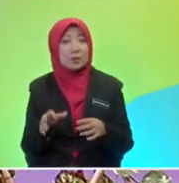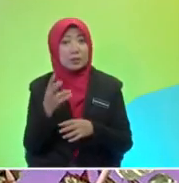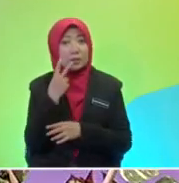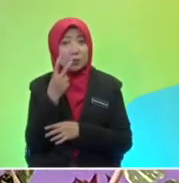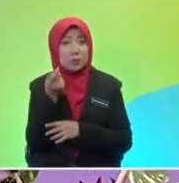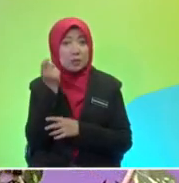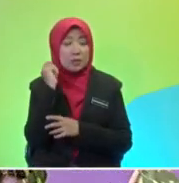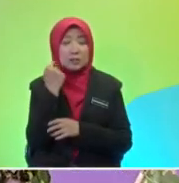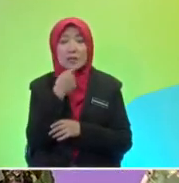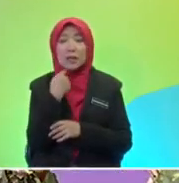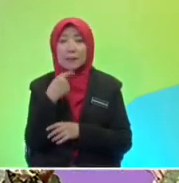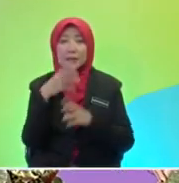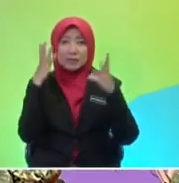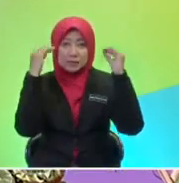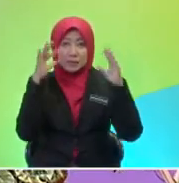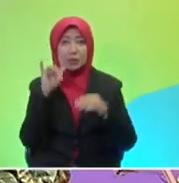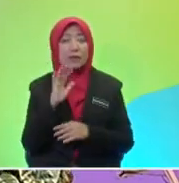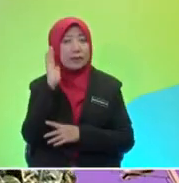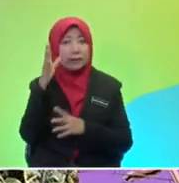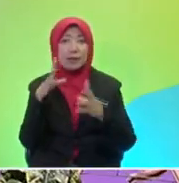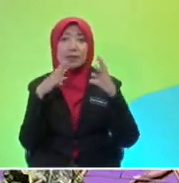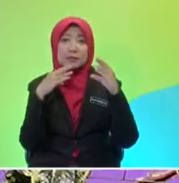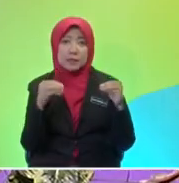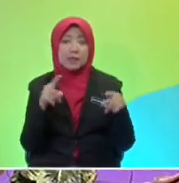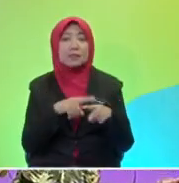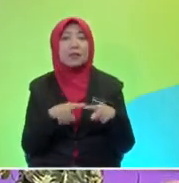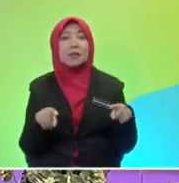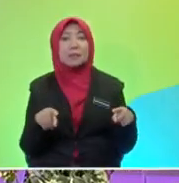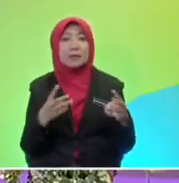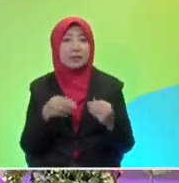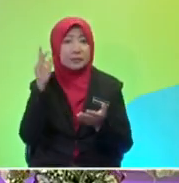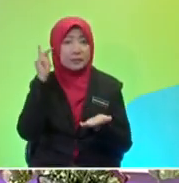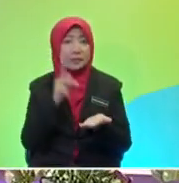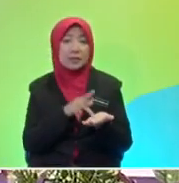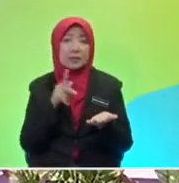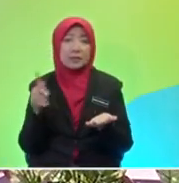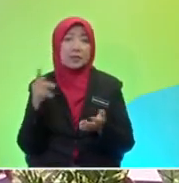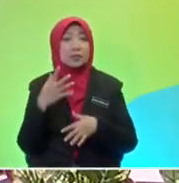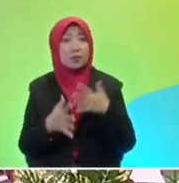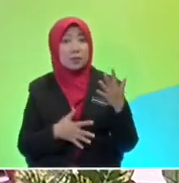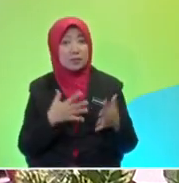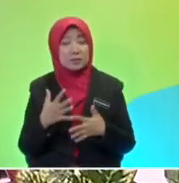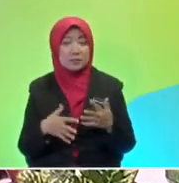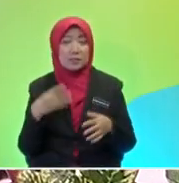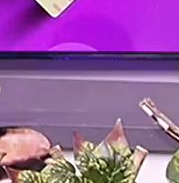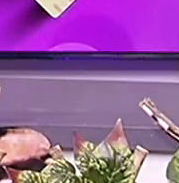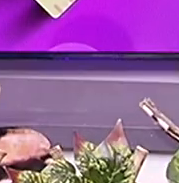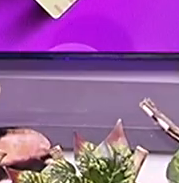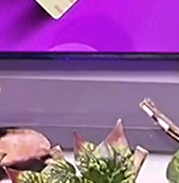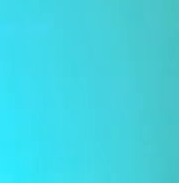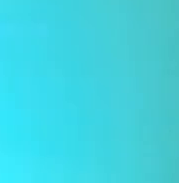apakah gerangan guru kita tapi setelah itu Kak ingin memperkenalkan terlebih dahulu jeruk bahasa isyarat kita yaitu